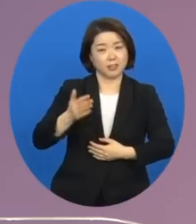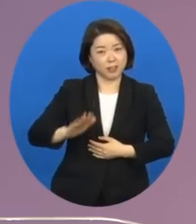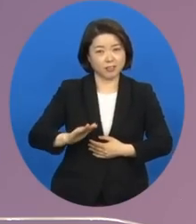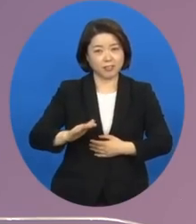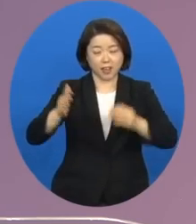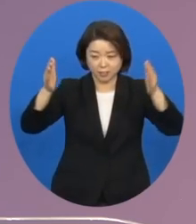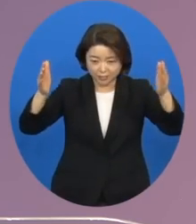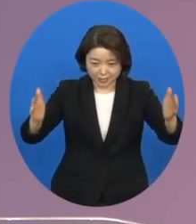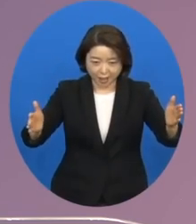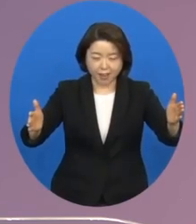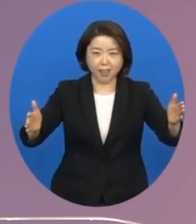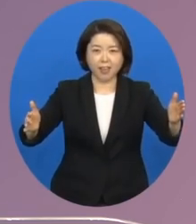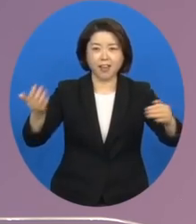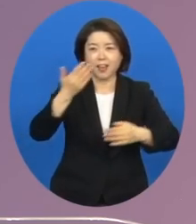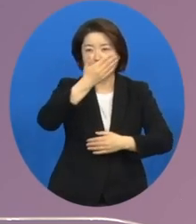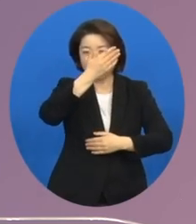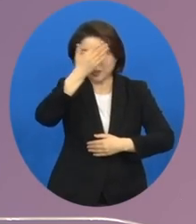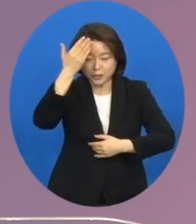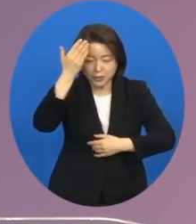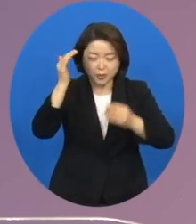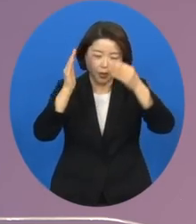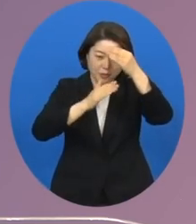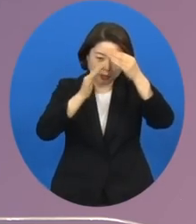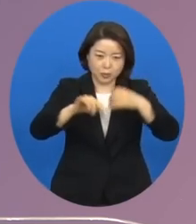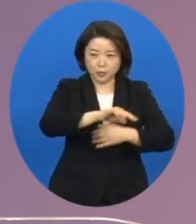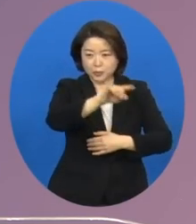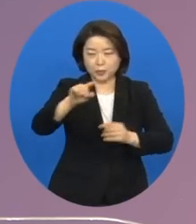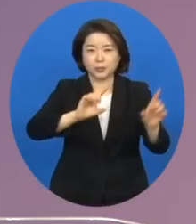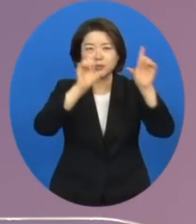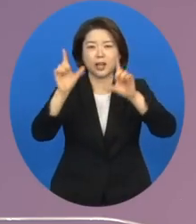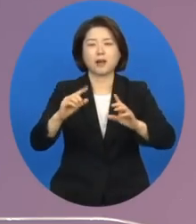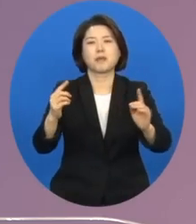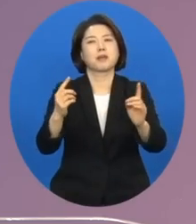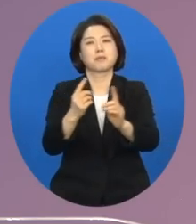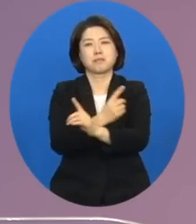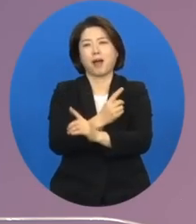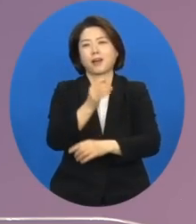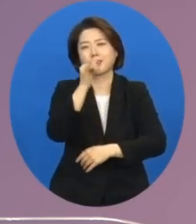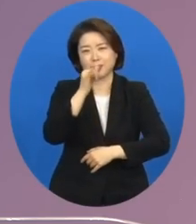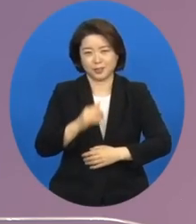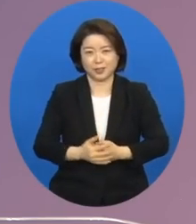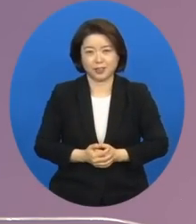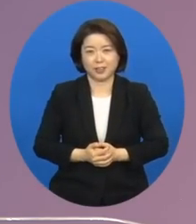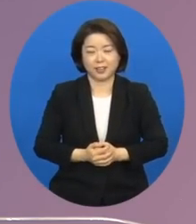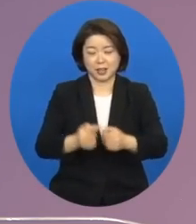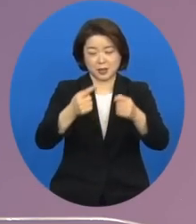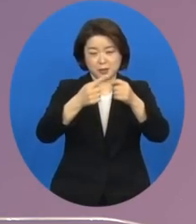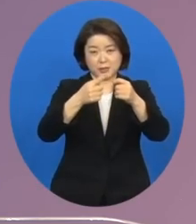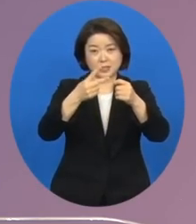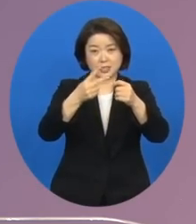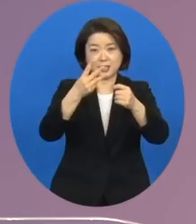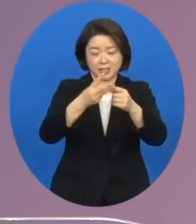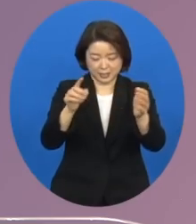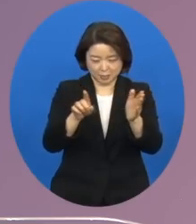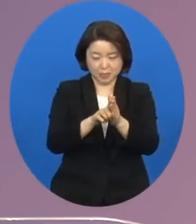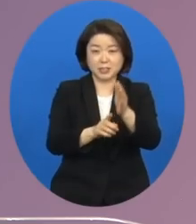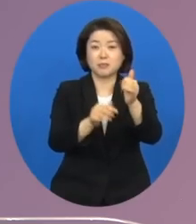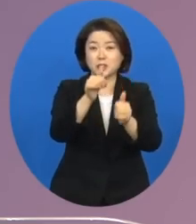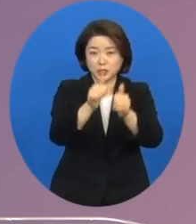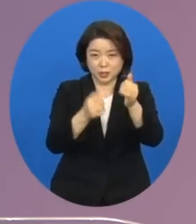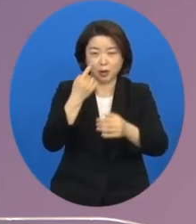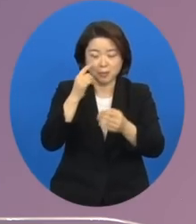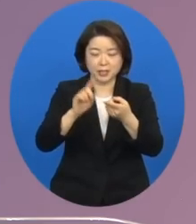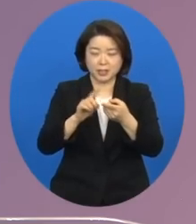삶에 변화가 일어나는 것을 보았습니다 그래서 세 가지 믿음의 실험에 관하여 저도